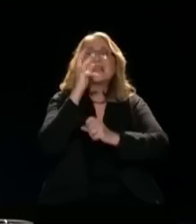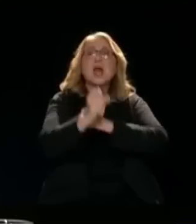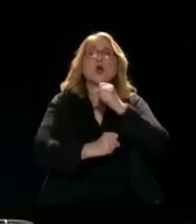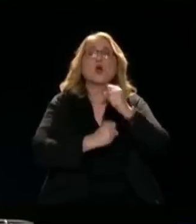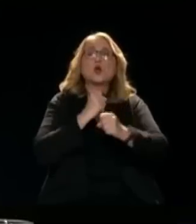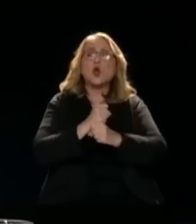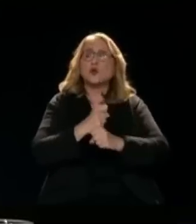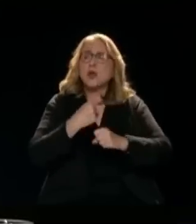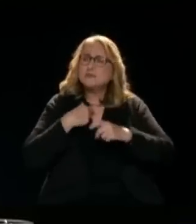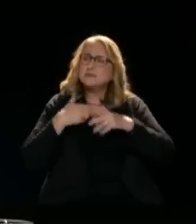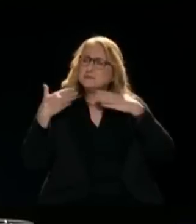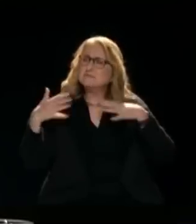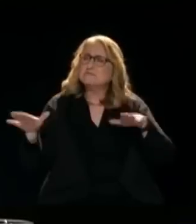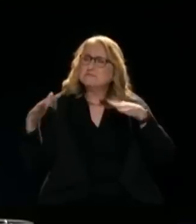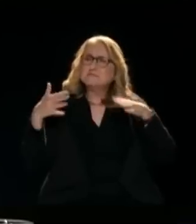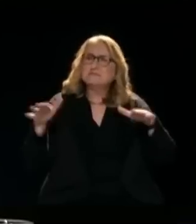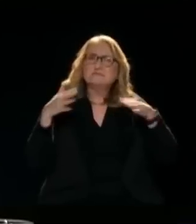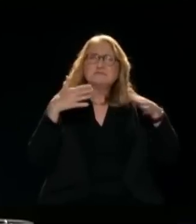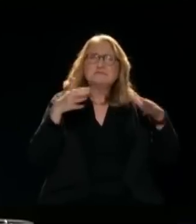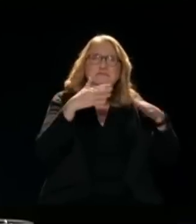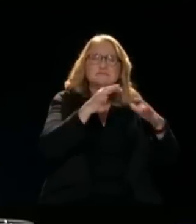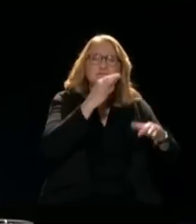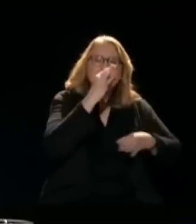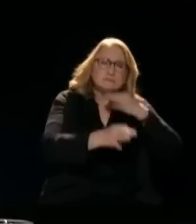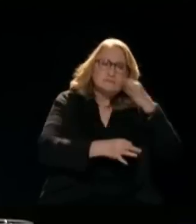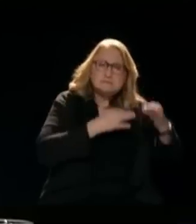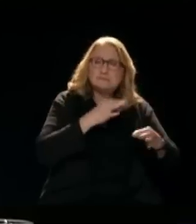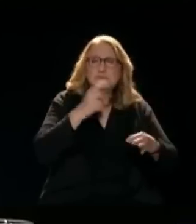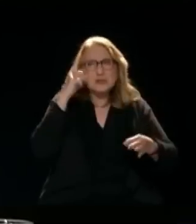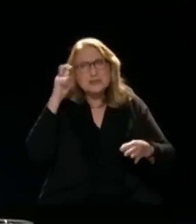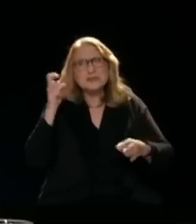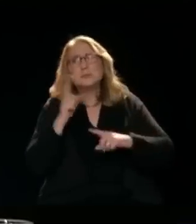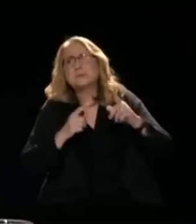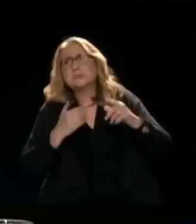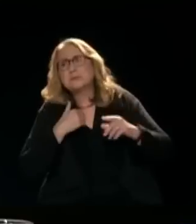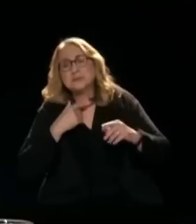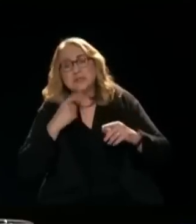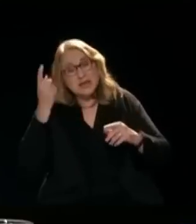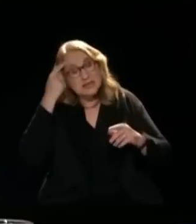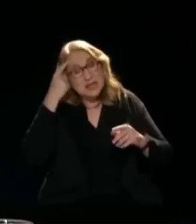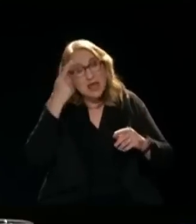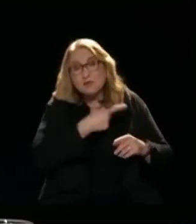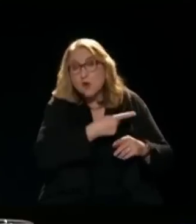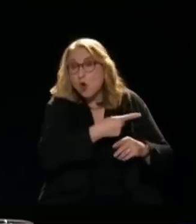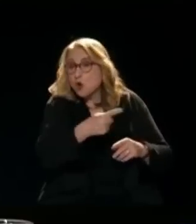γειτονιά, σε όλες τις πόλεις, να μιλήσουμε πρόσωπο με πρόσωπο και να καταλάβει ο κόσμος ότι αυτό που